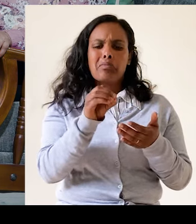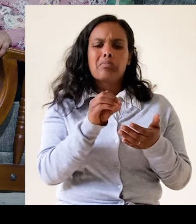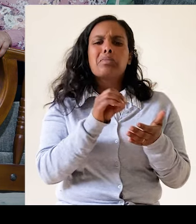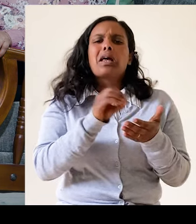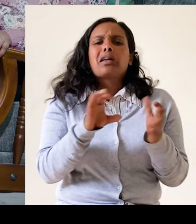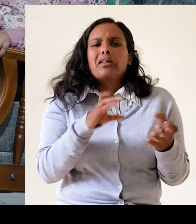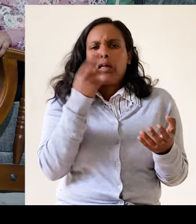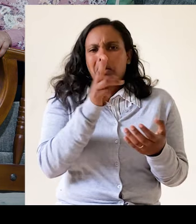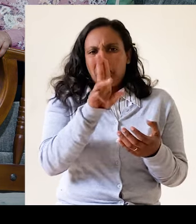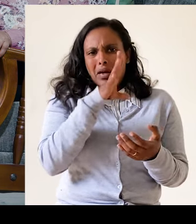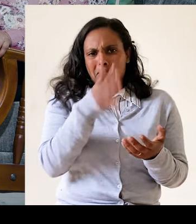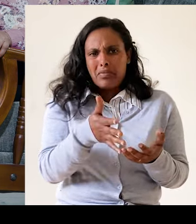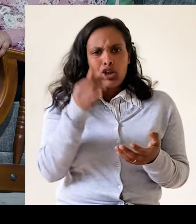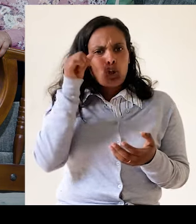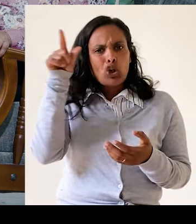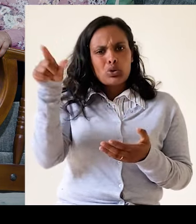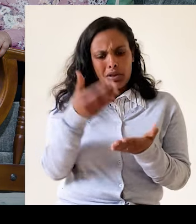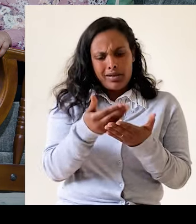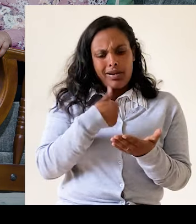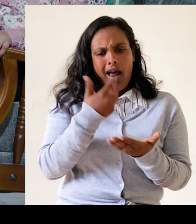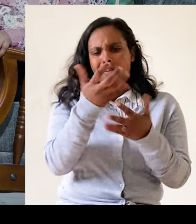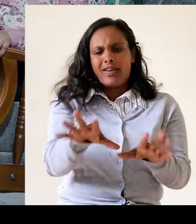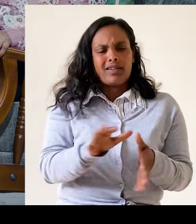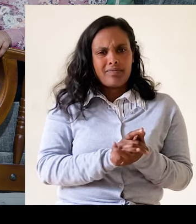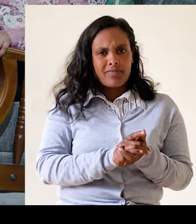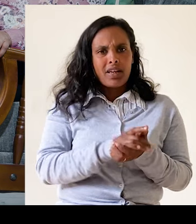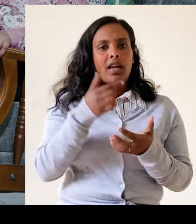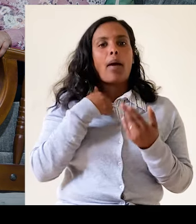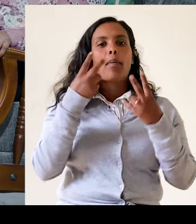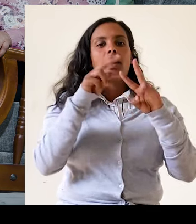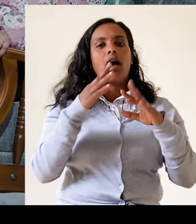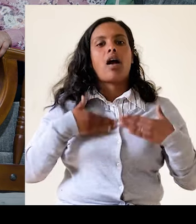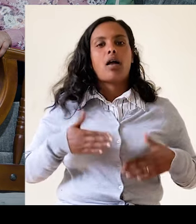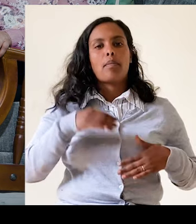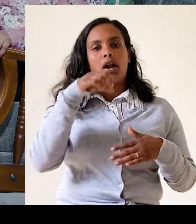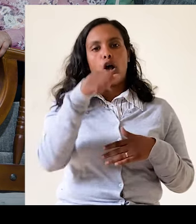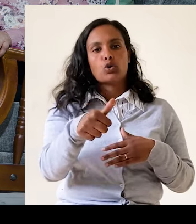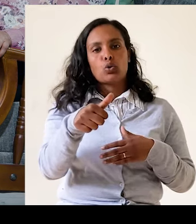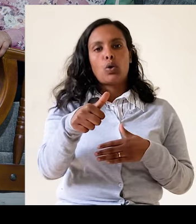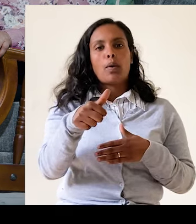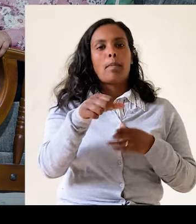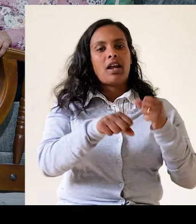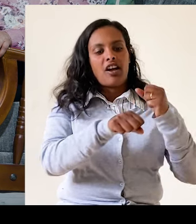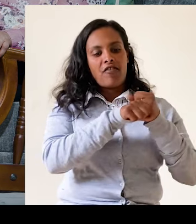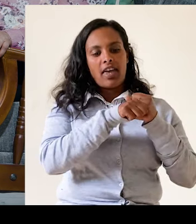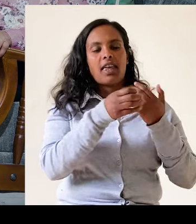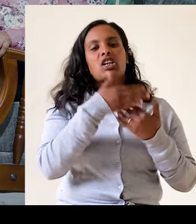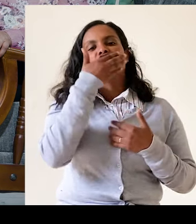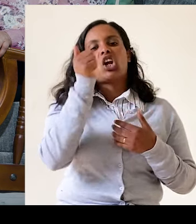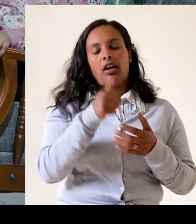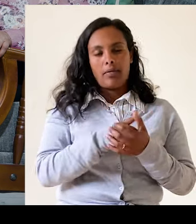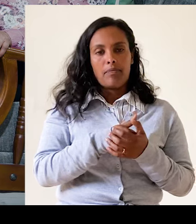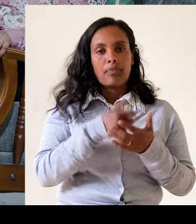ነው የምፈልገው? የሱንም ገንዘብ አልፈልግ። የሚመለከተው አካል በራሱ መንገድ ቢደግፈኝ